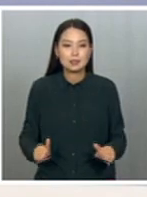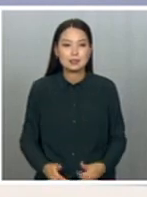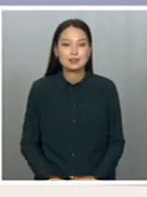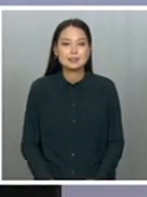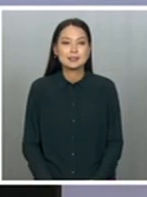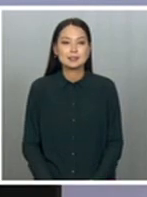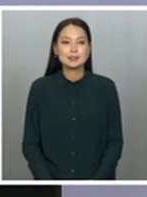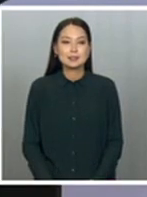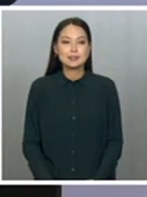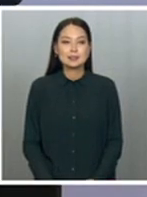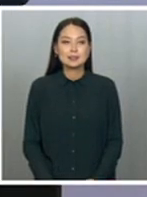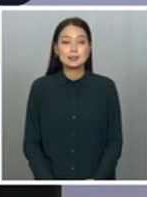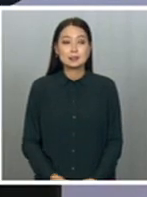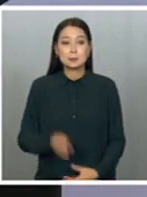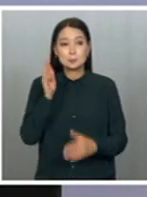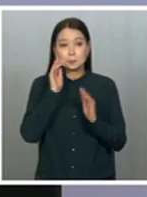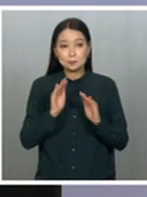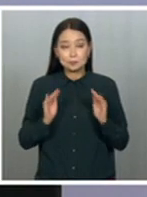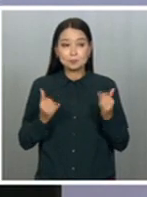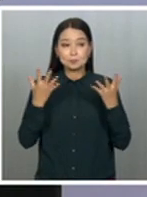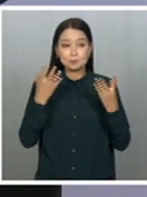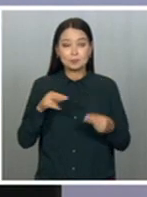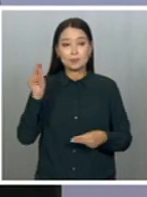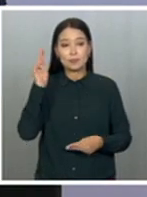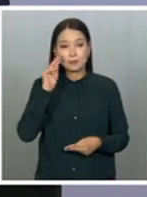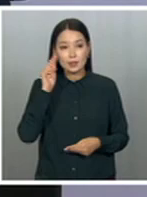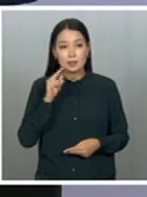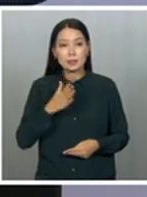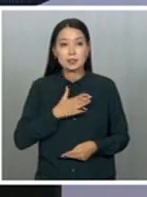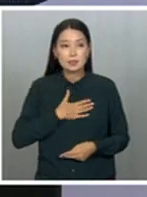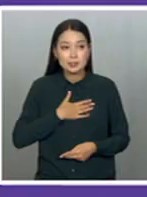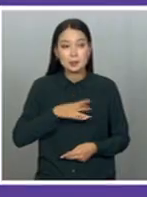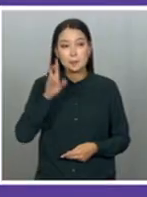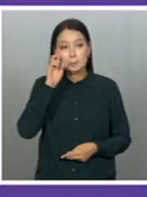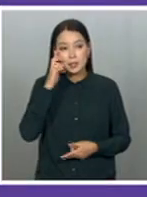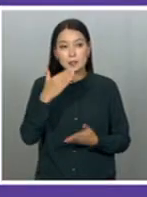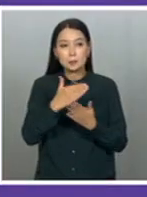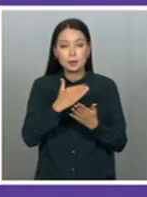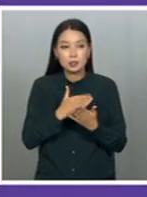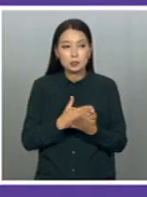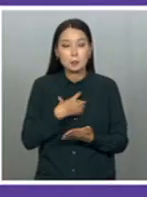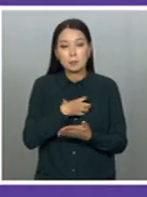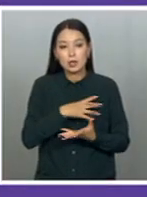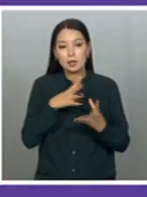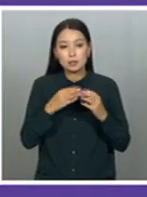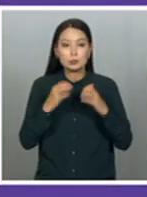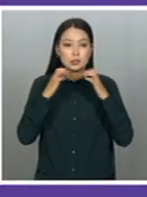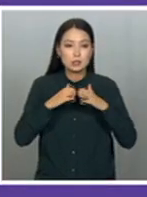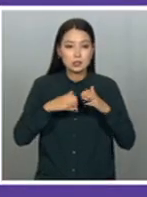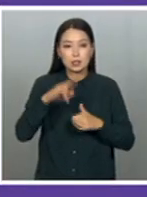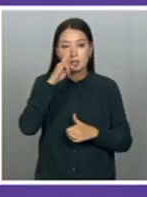аталады. Балалар, бүгінгі сабағымызда біз мемлекеттік бағдарламалардың мазмұнын зерттеп,